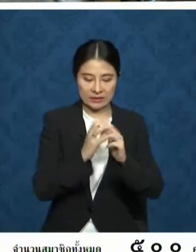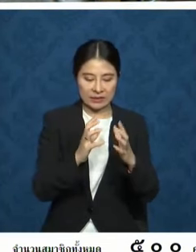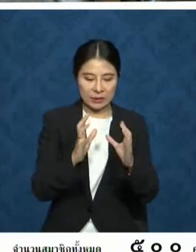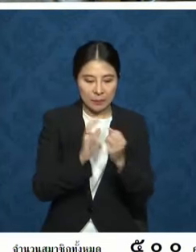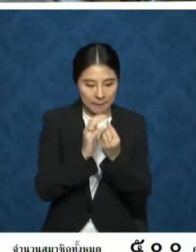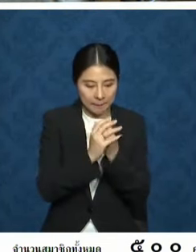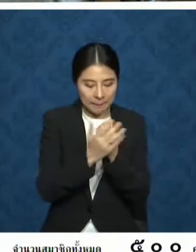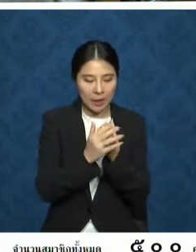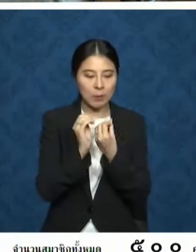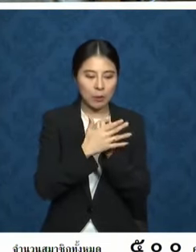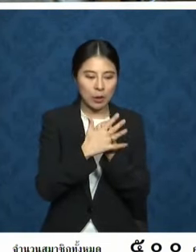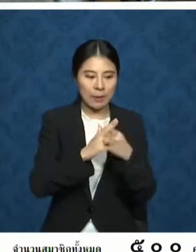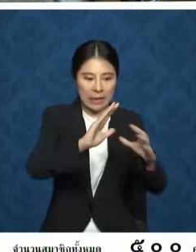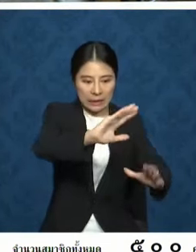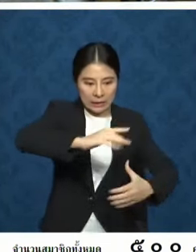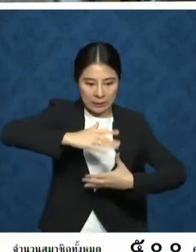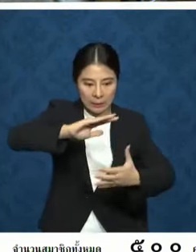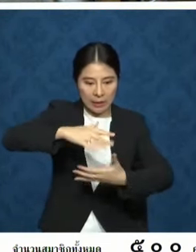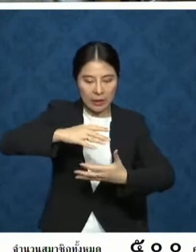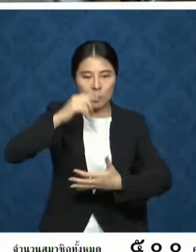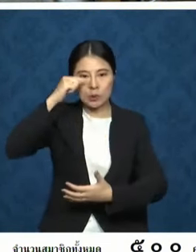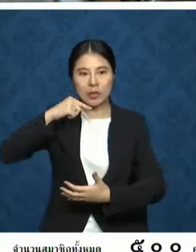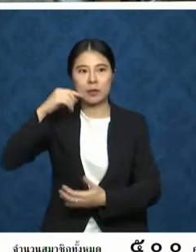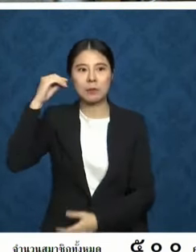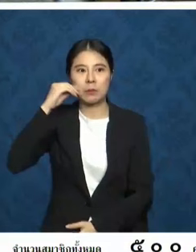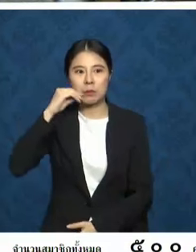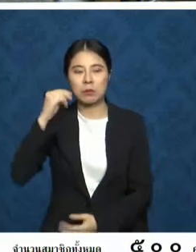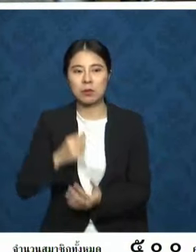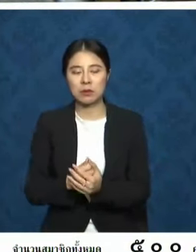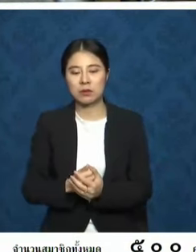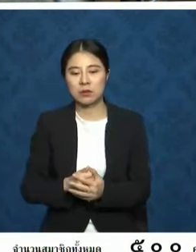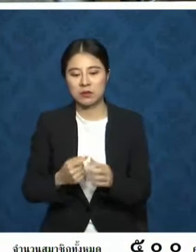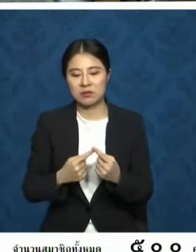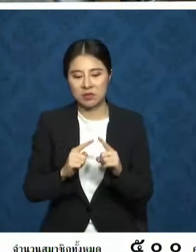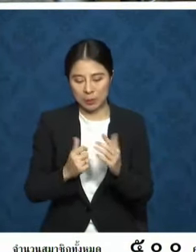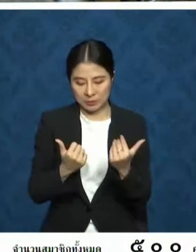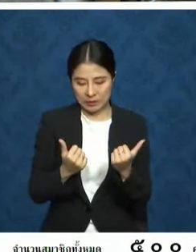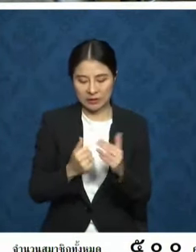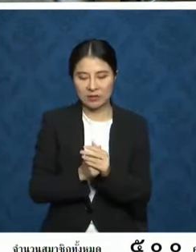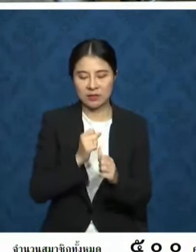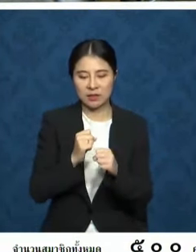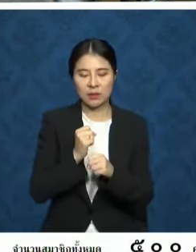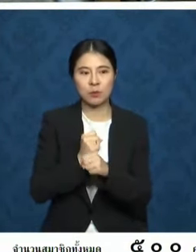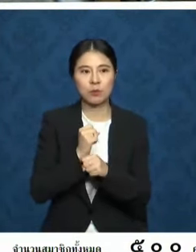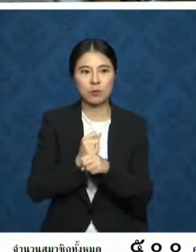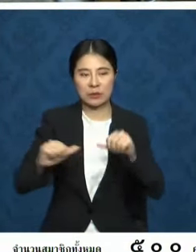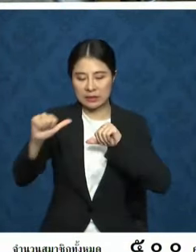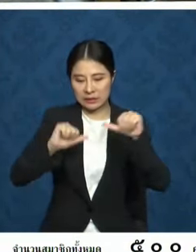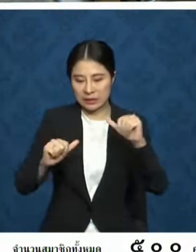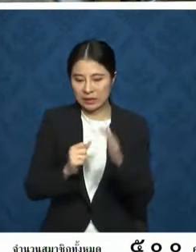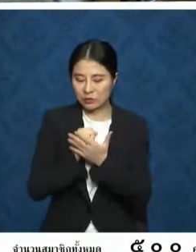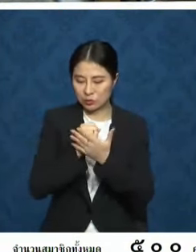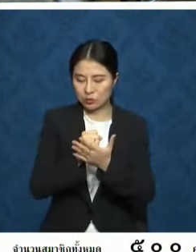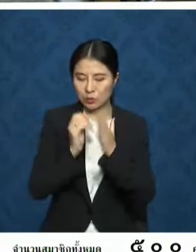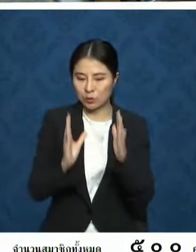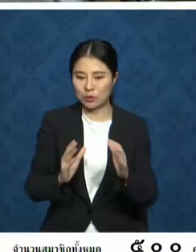ารใช้วิทยาศาเข้ามาช่วยและช่งบประมาณượngเป็ตรในเรื่องของท้องถieht mirrorเมื่อกี้มีส